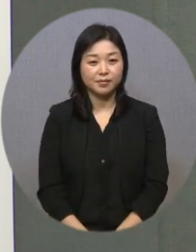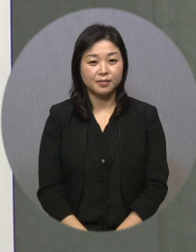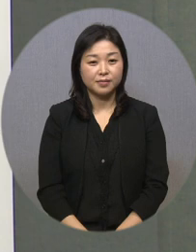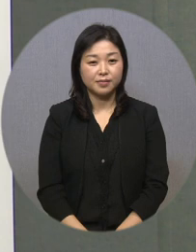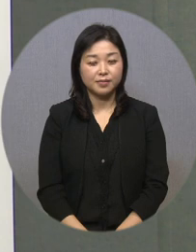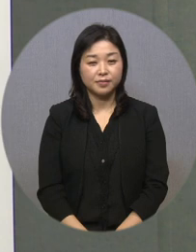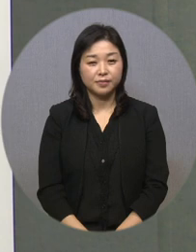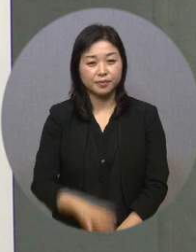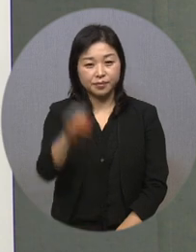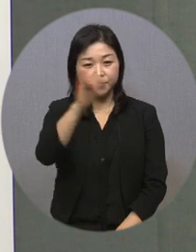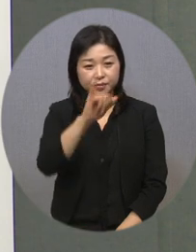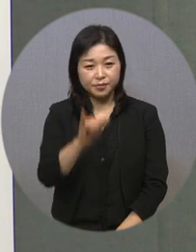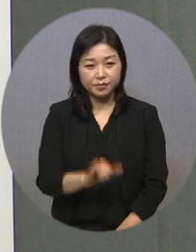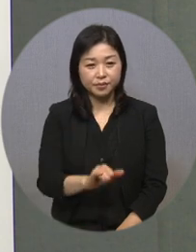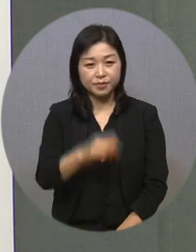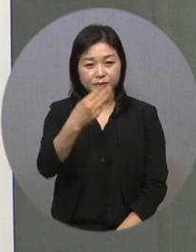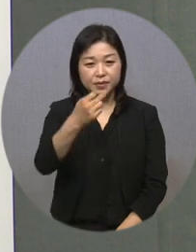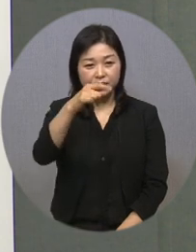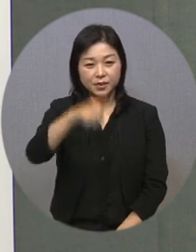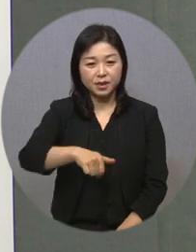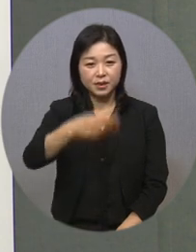전국 특례시